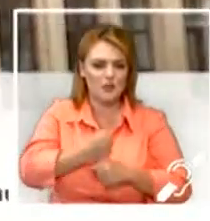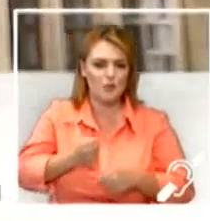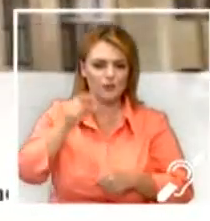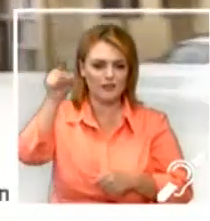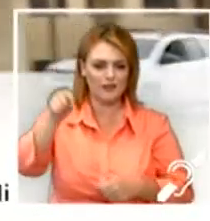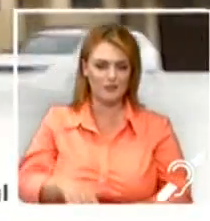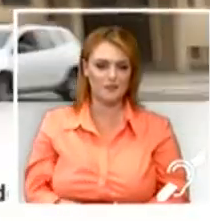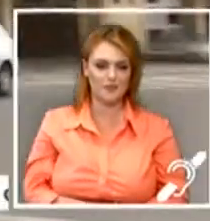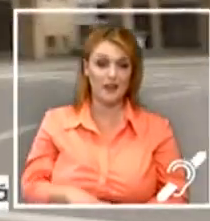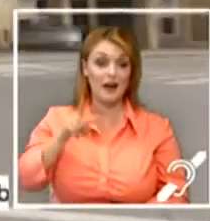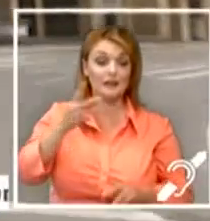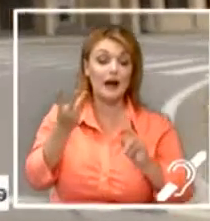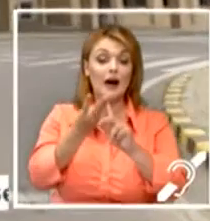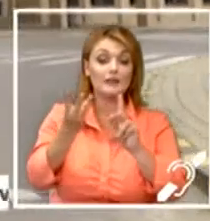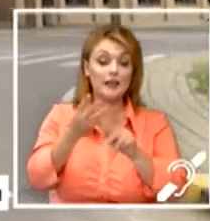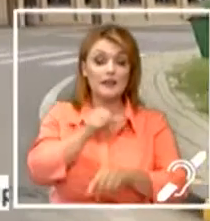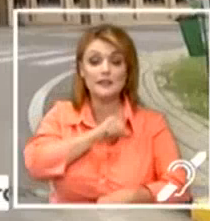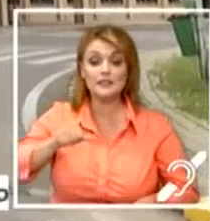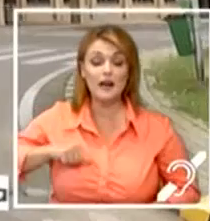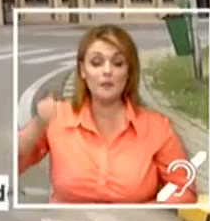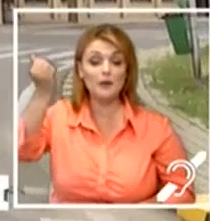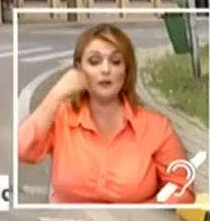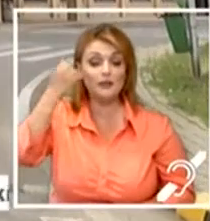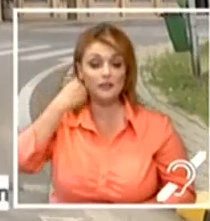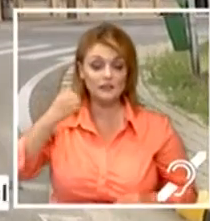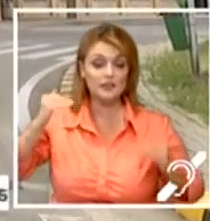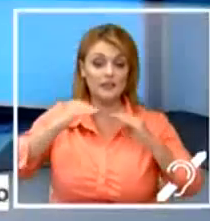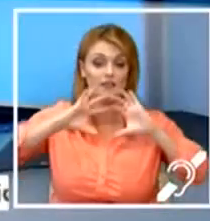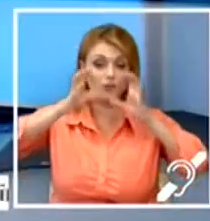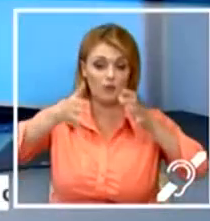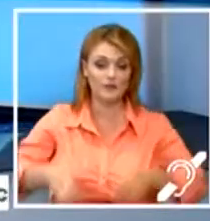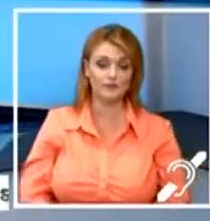Băneasa este al treilea, cel mai vechi din lume, încă funcțional.